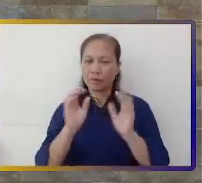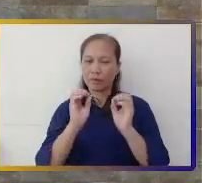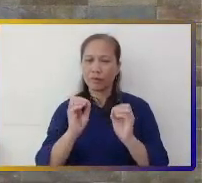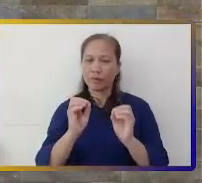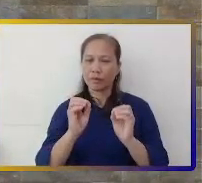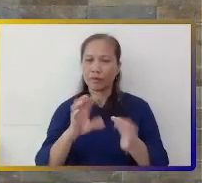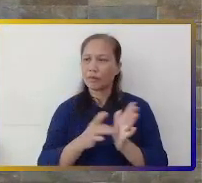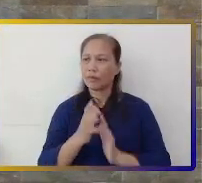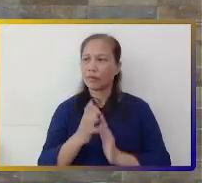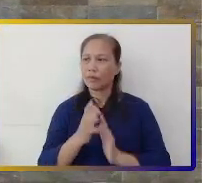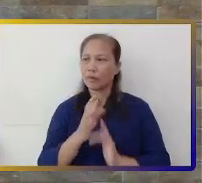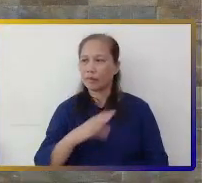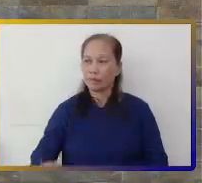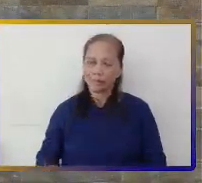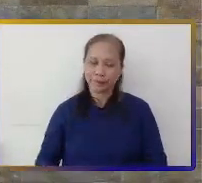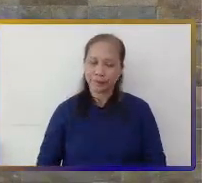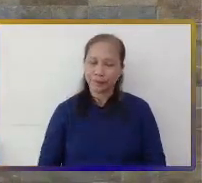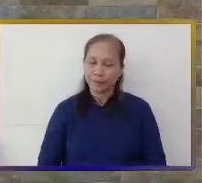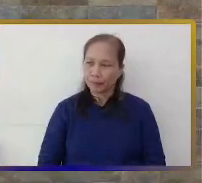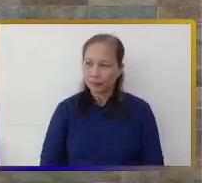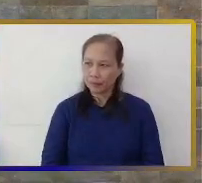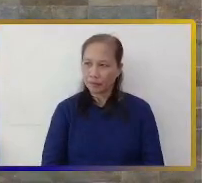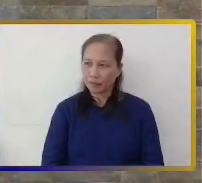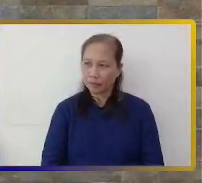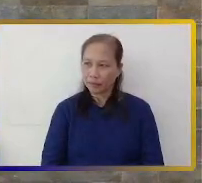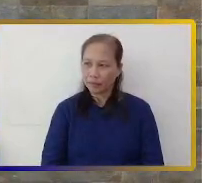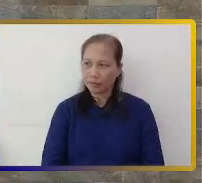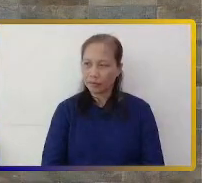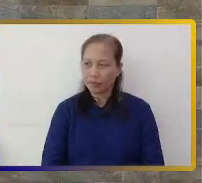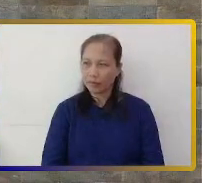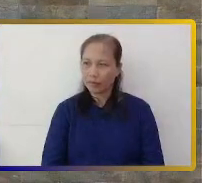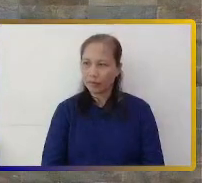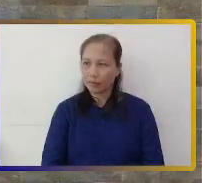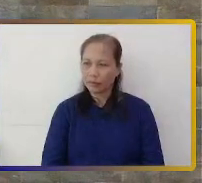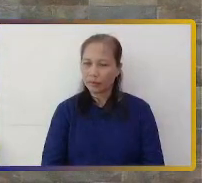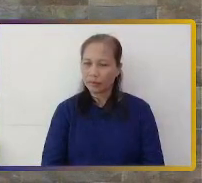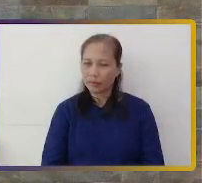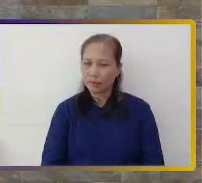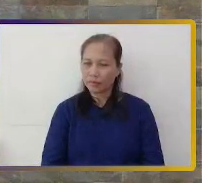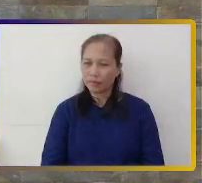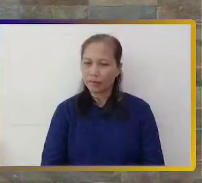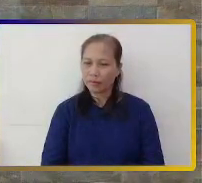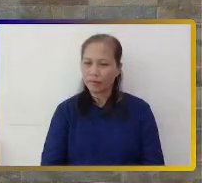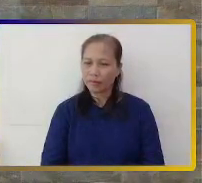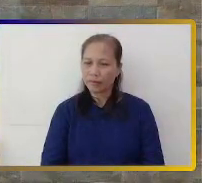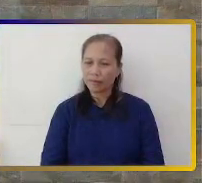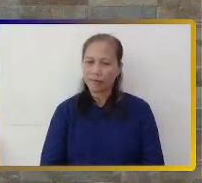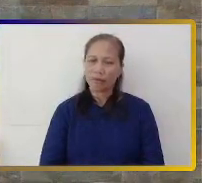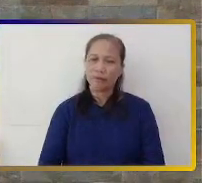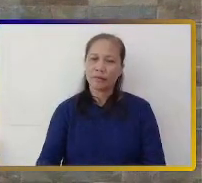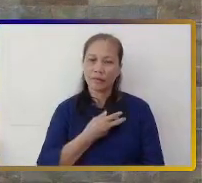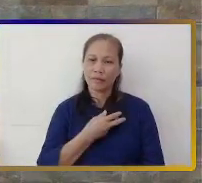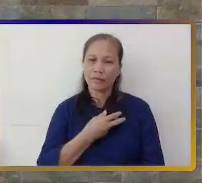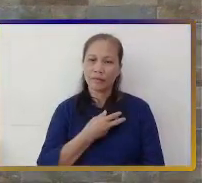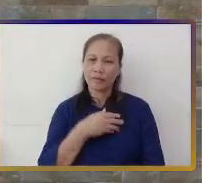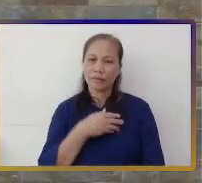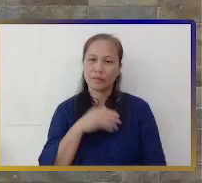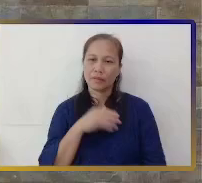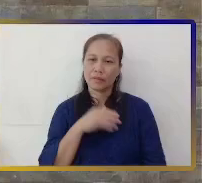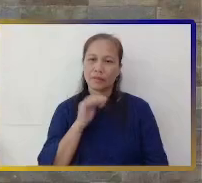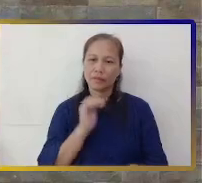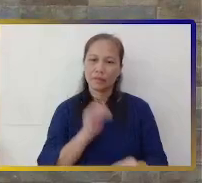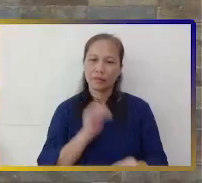hindi na po natin pupuntahan yong yong ah ah kanila pong Ah yung kanila pong